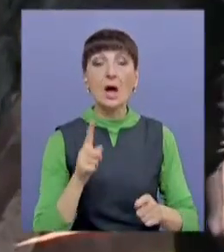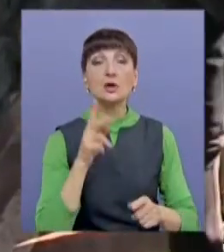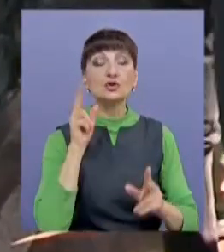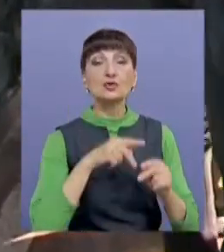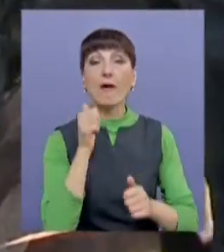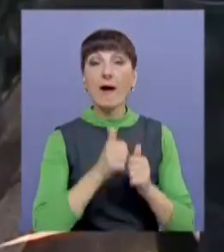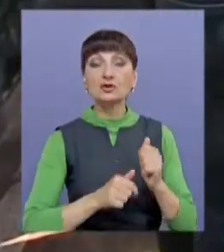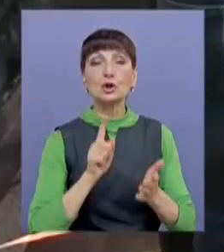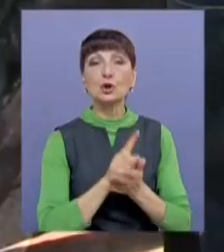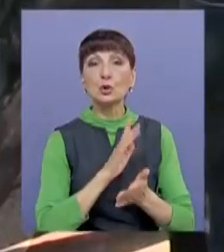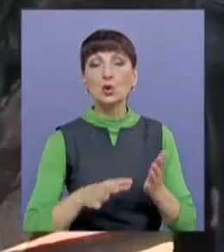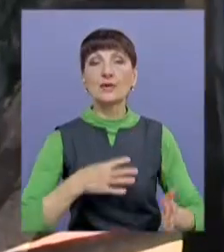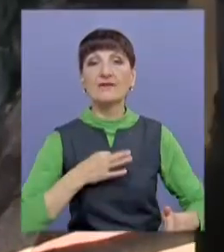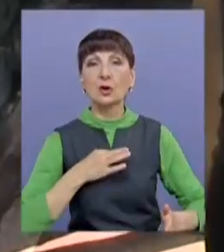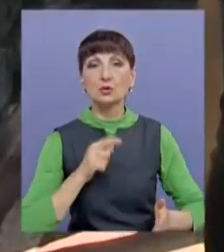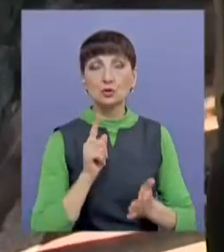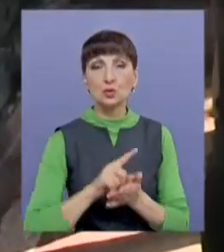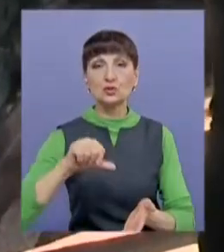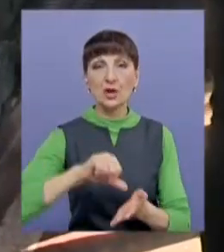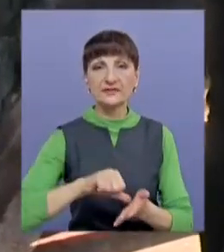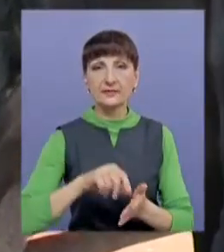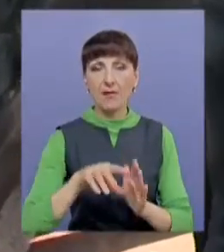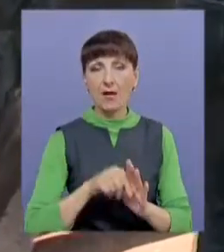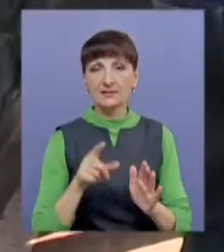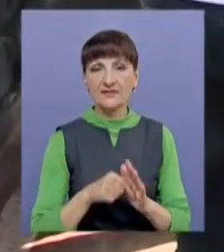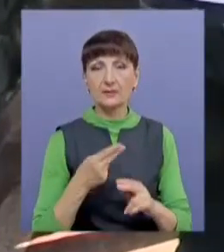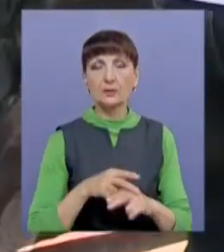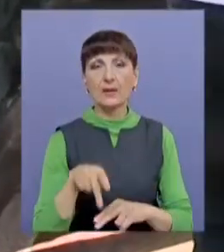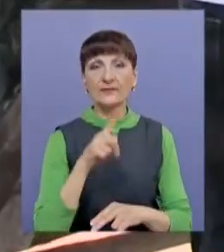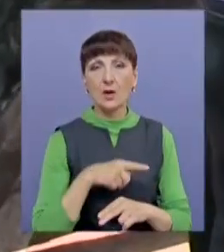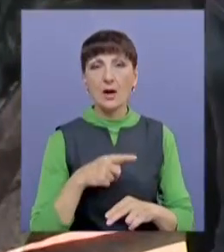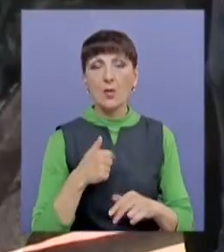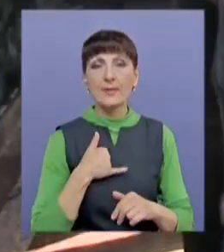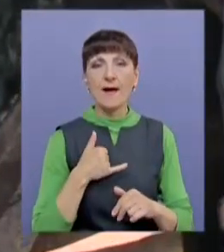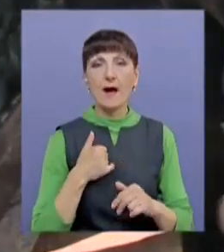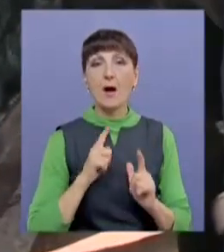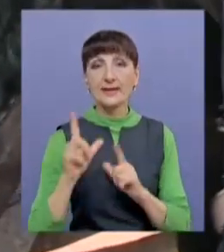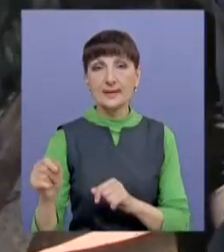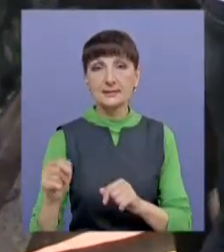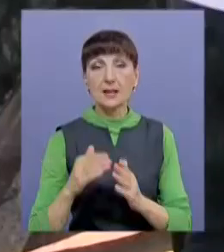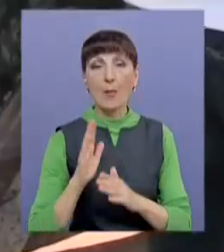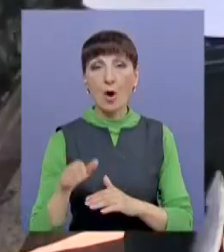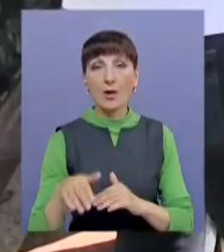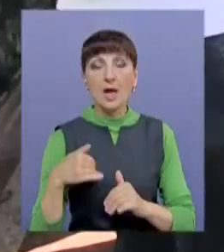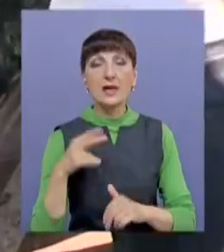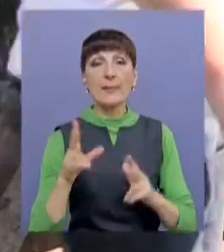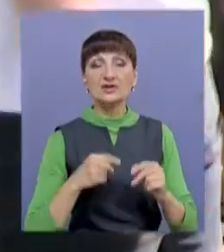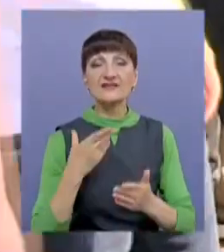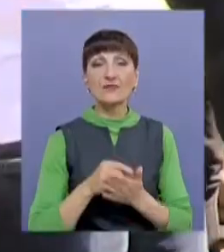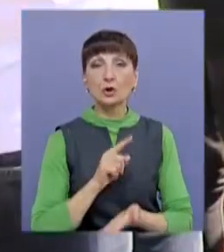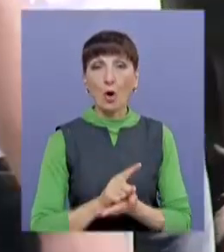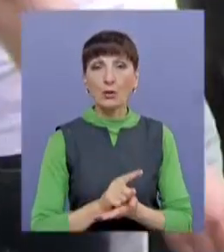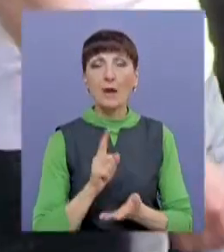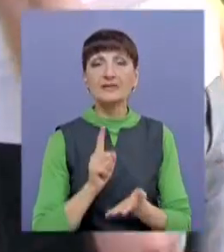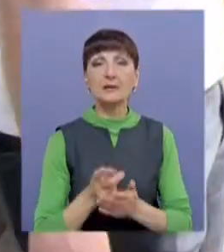не должен оставаться в стороне, должен обязательно голосовать. Поэтому и сегодня, несмотря на то, что у меня рейс, я посчитала своим долгом